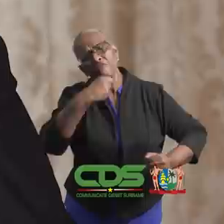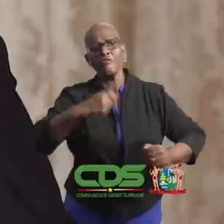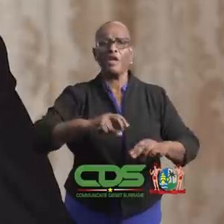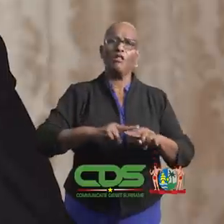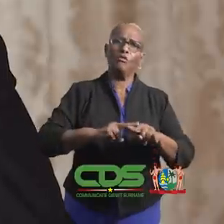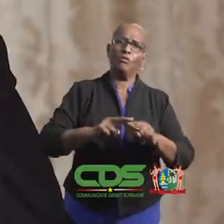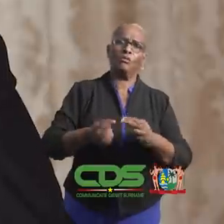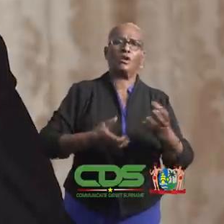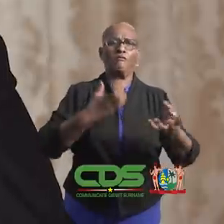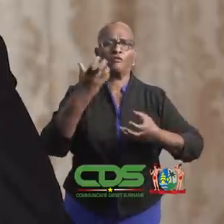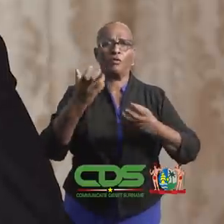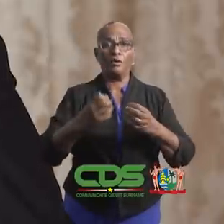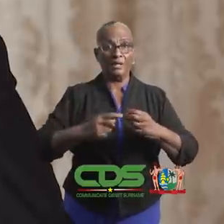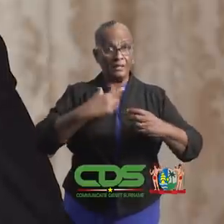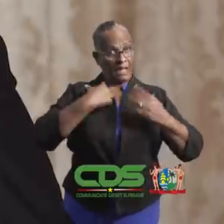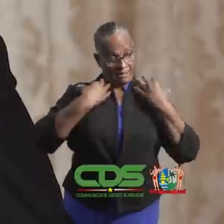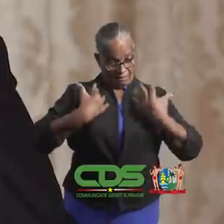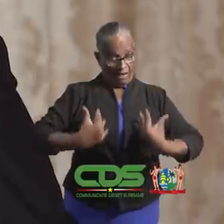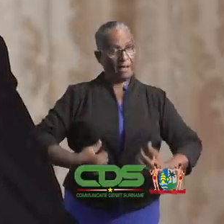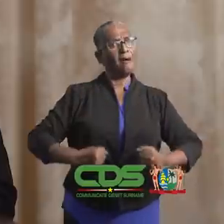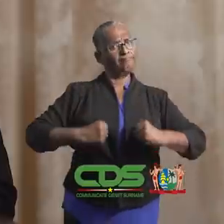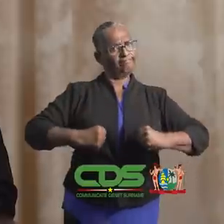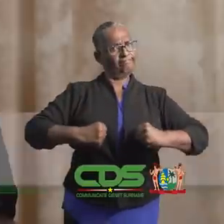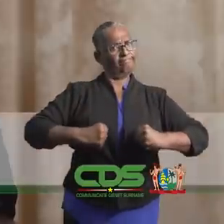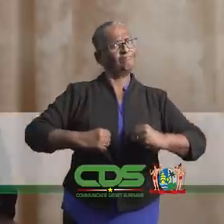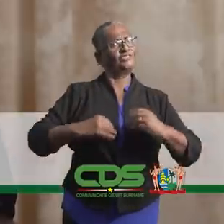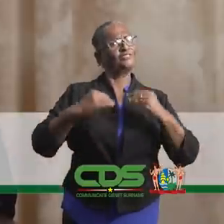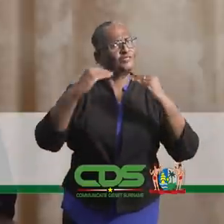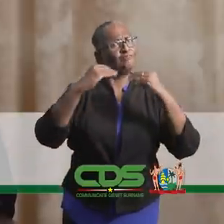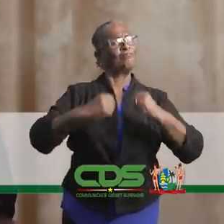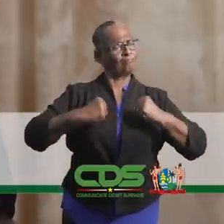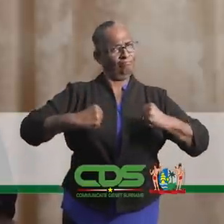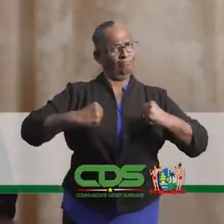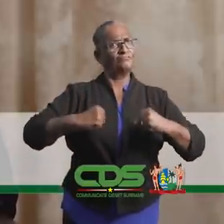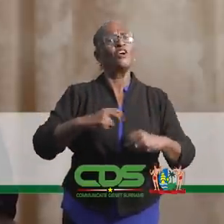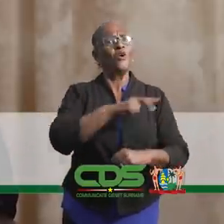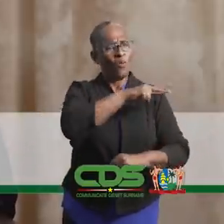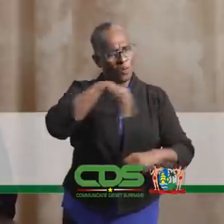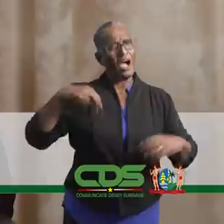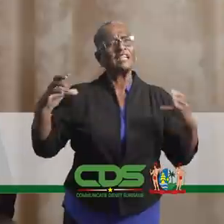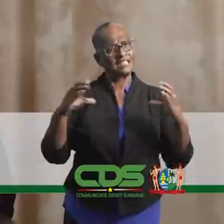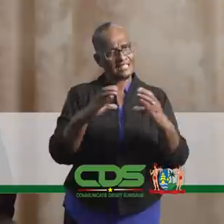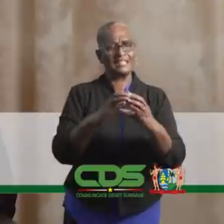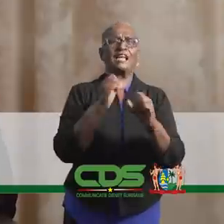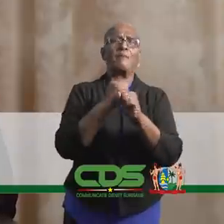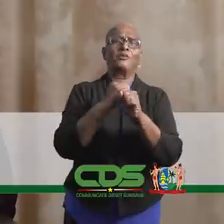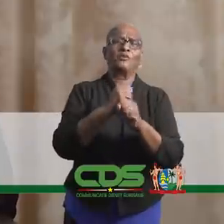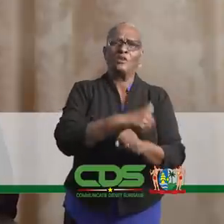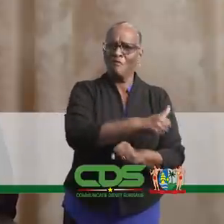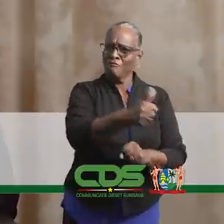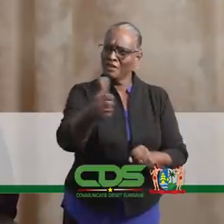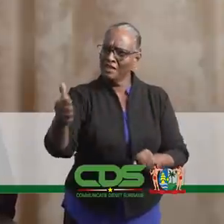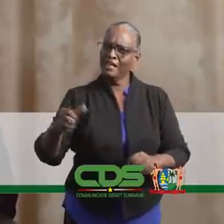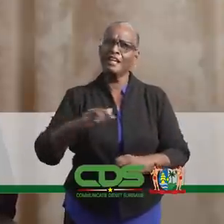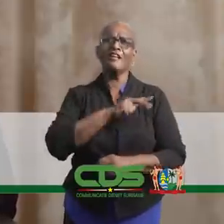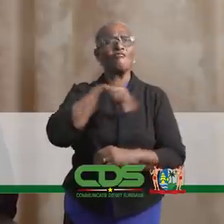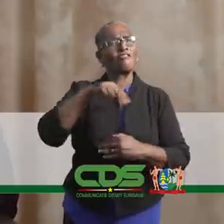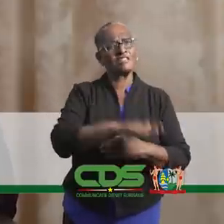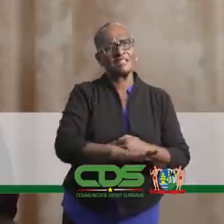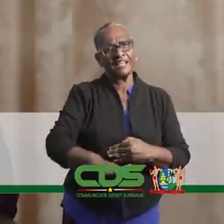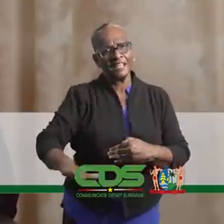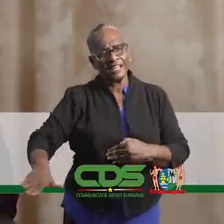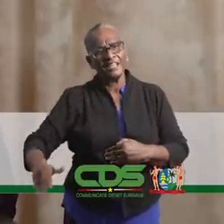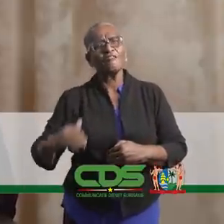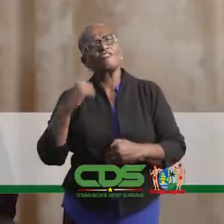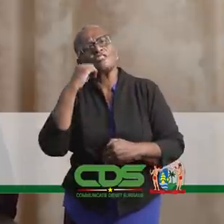weerstand wordt hierdoor verhoogd. We gaan het samen doen. Voor ons allen, voor onze kinderen,